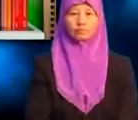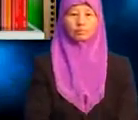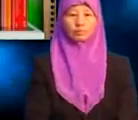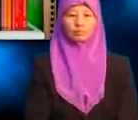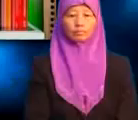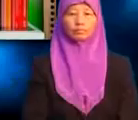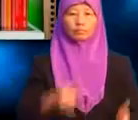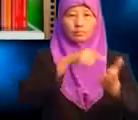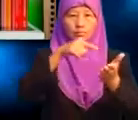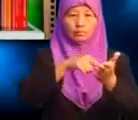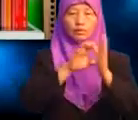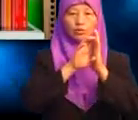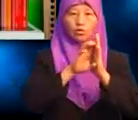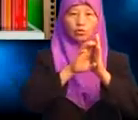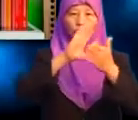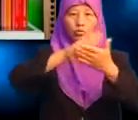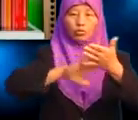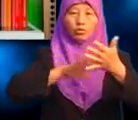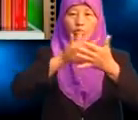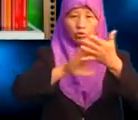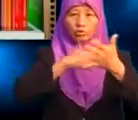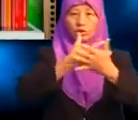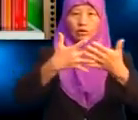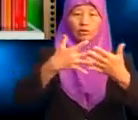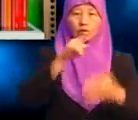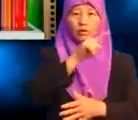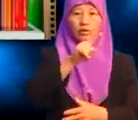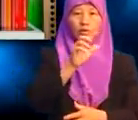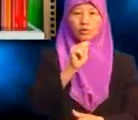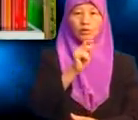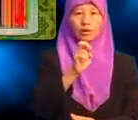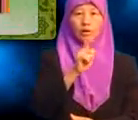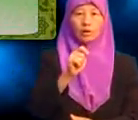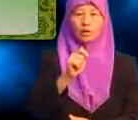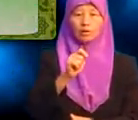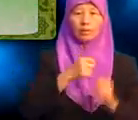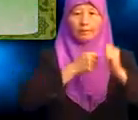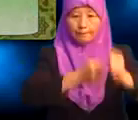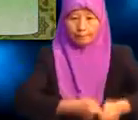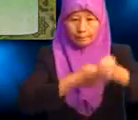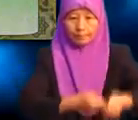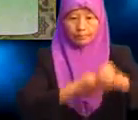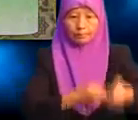Berikut adalah contoh jadual kadar zakat bagi hasil pertanian.